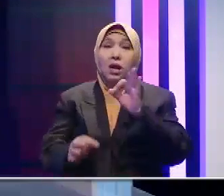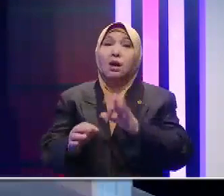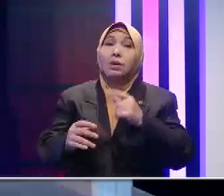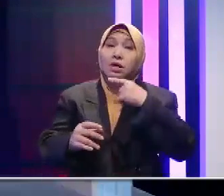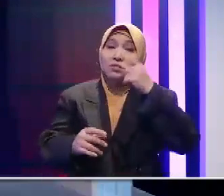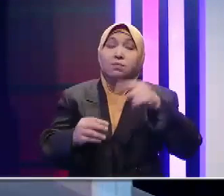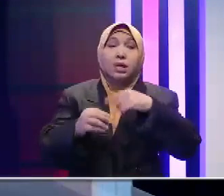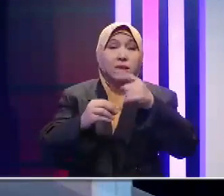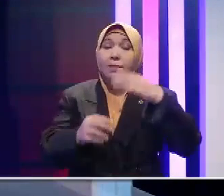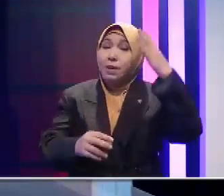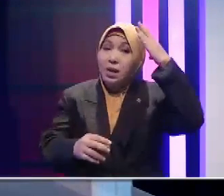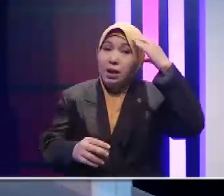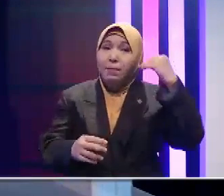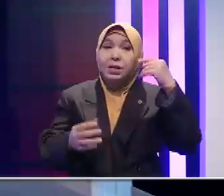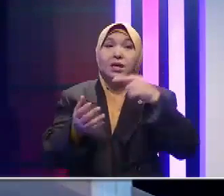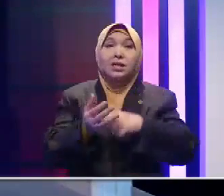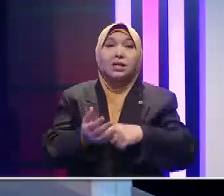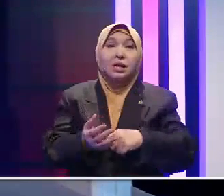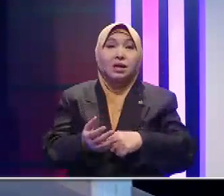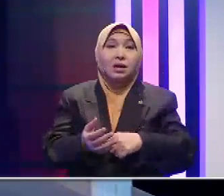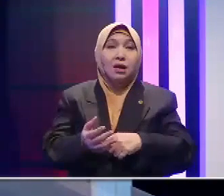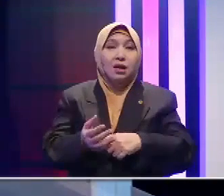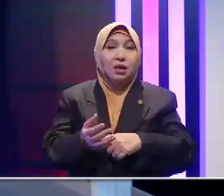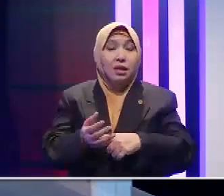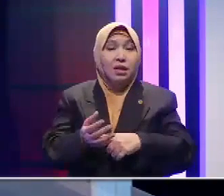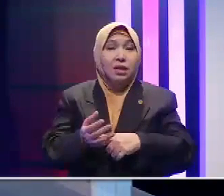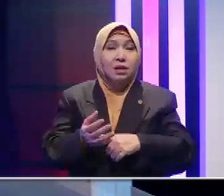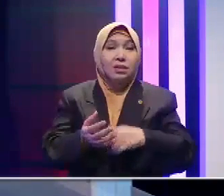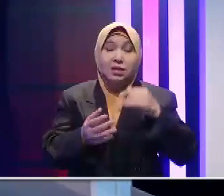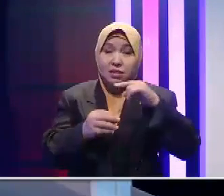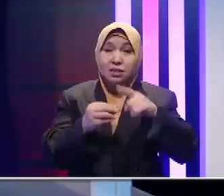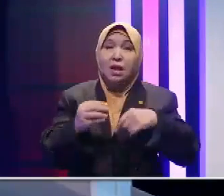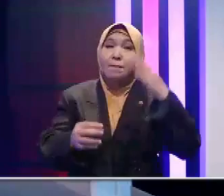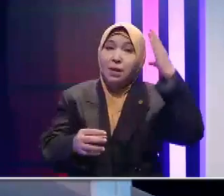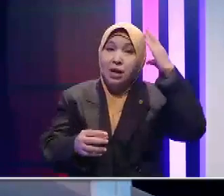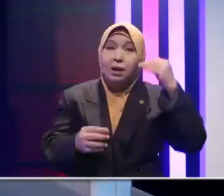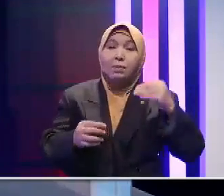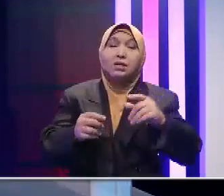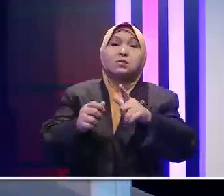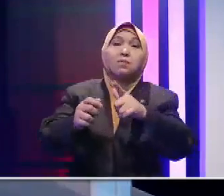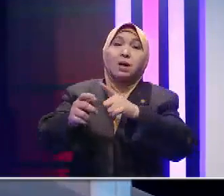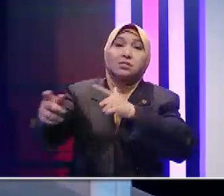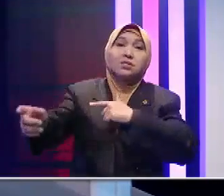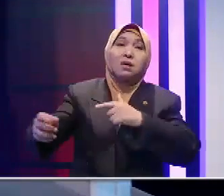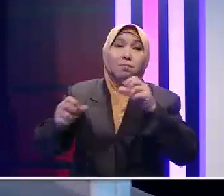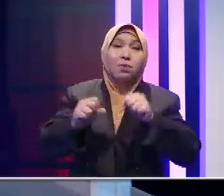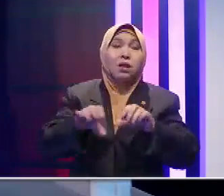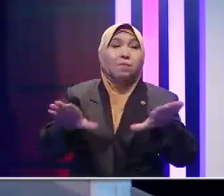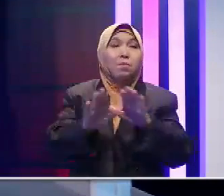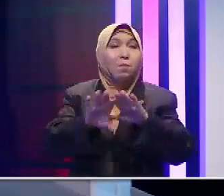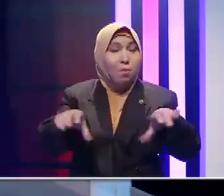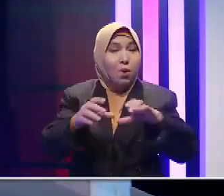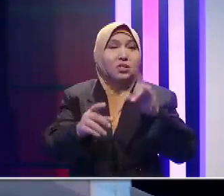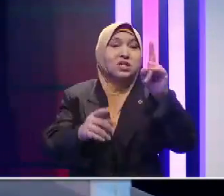disebut tentang pengalaman ni, kalau nak sebut tentang pengalaman ni, rasa panjang lebar, nak boleh buat satu buku